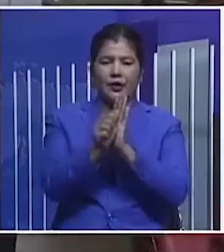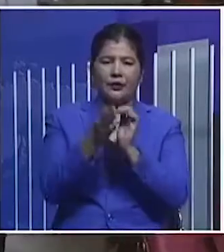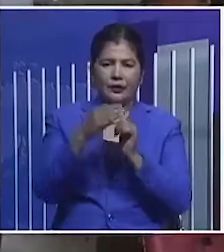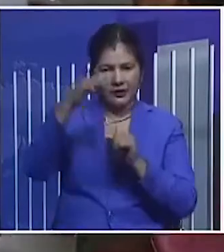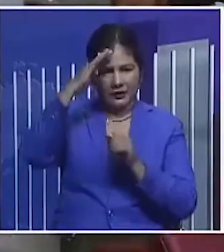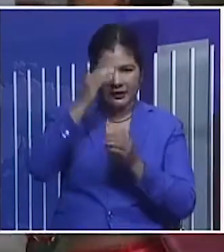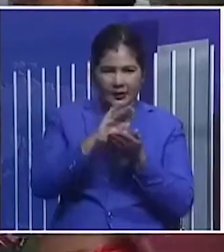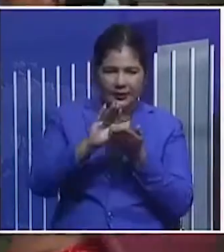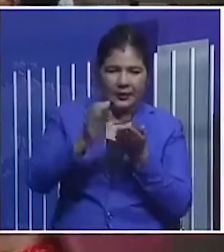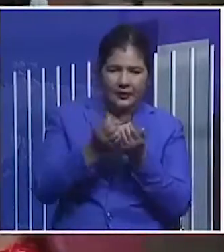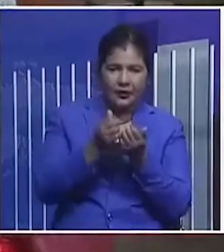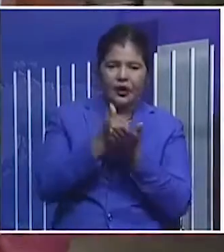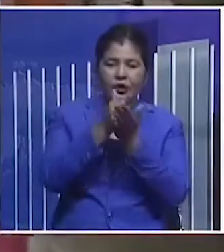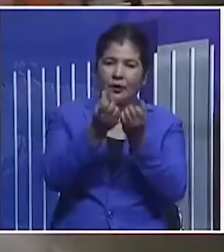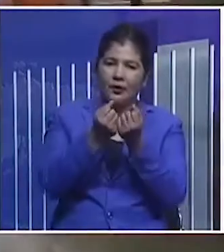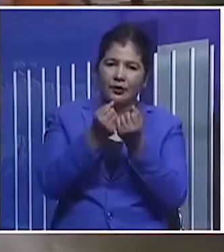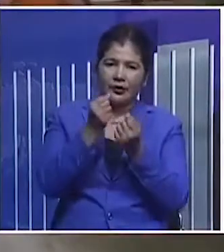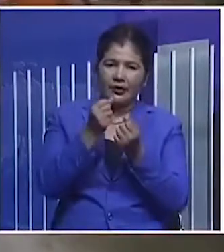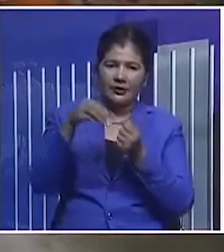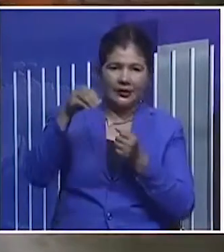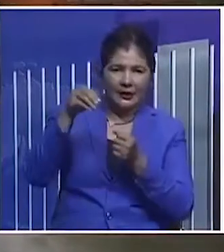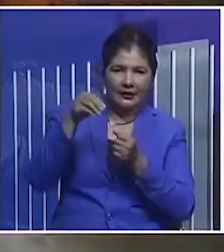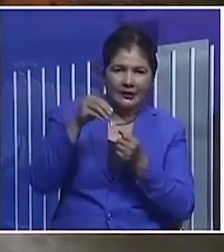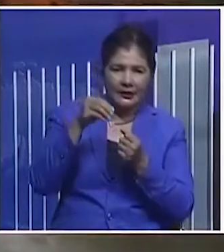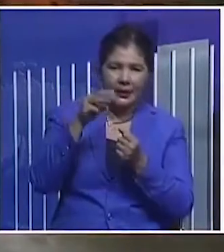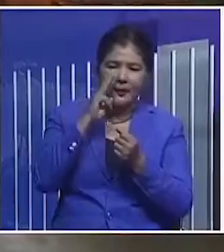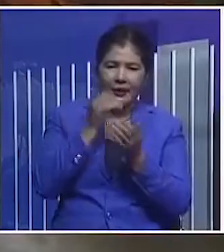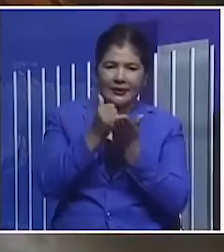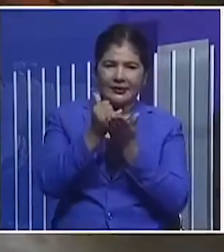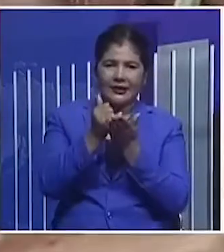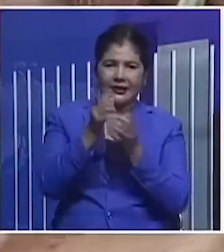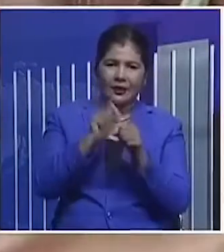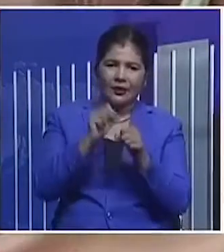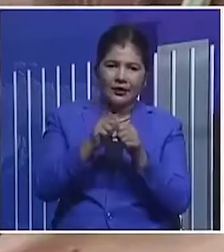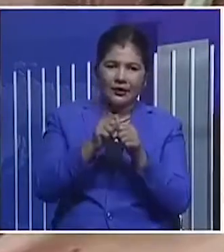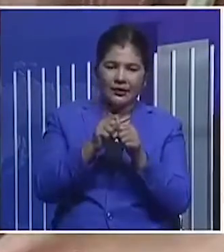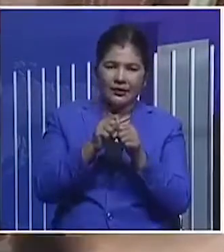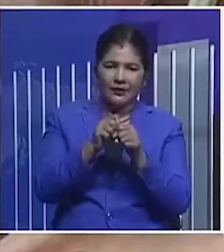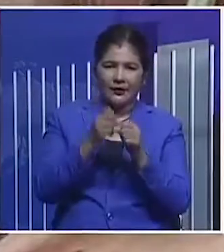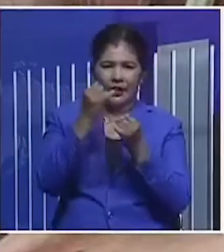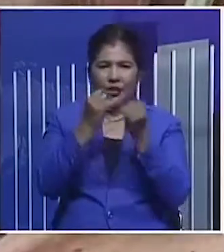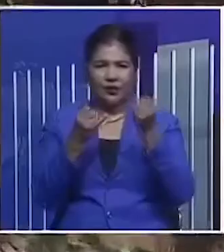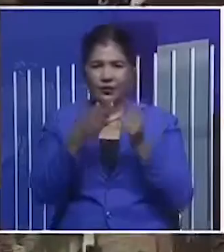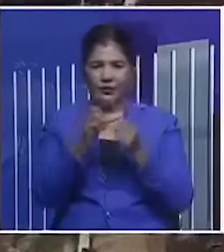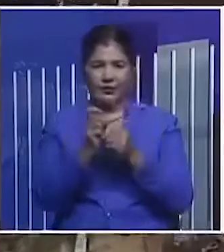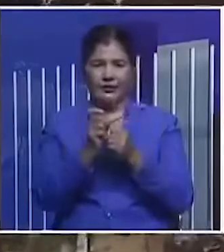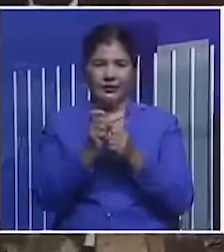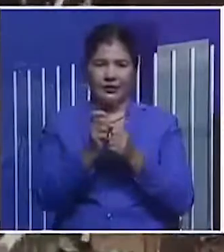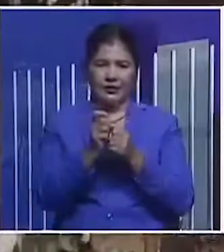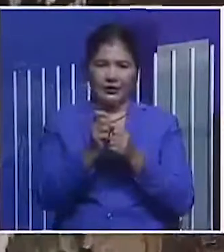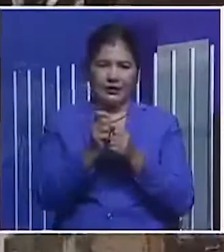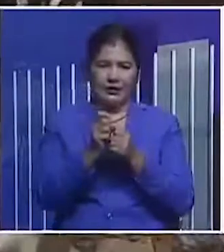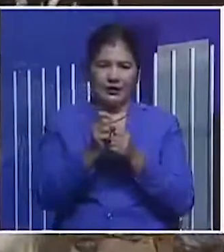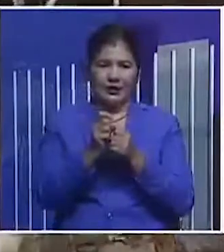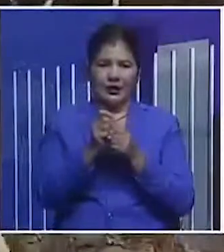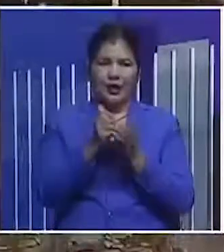सरकारले वितरण गर्ने अनुदान पाउनकै लागि कागजमा किसान भन्ने र सरकारी अनुदान हडप्ने परिपाटीको अन्त्यका लागि प्रतिफल आधारित अनुदान